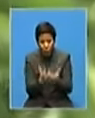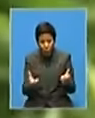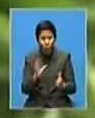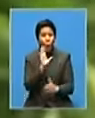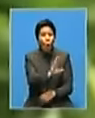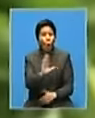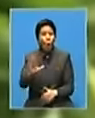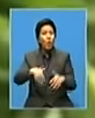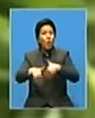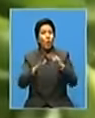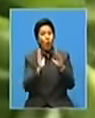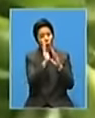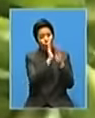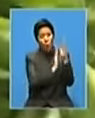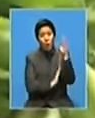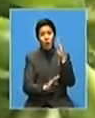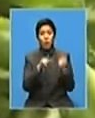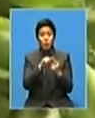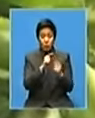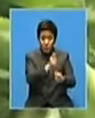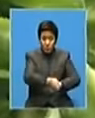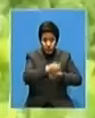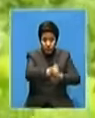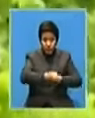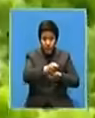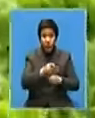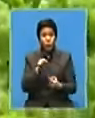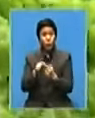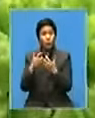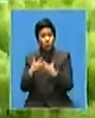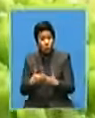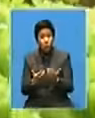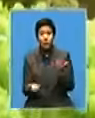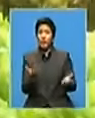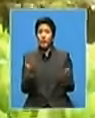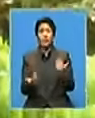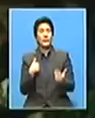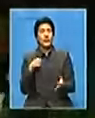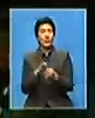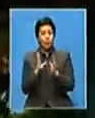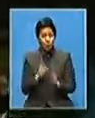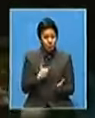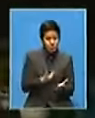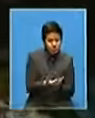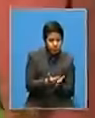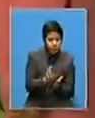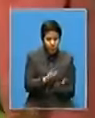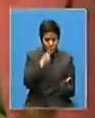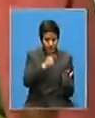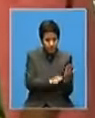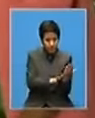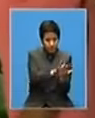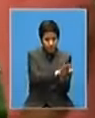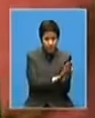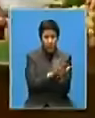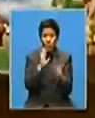วยในส่วนของภาคการเกษตรและอุตสาหกรรมทั้งนี้เพื่อจะรองรับกับความต้องการของผู้บริโภคนะครับทั้งในประเทศและต่างประเ